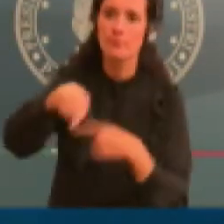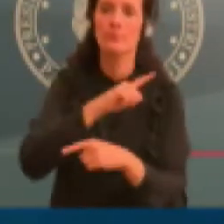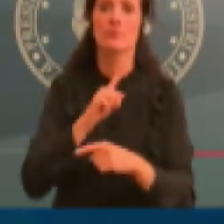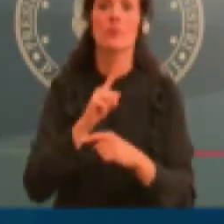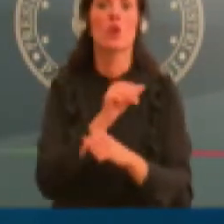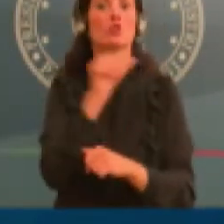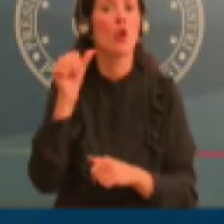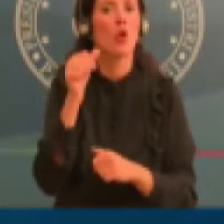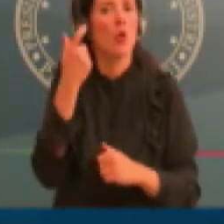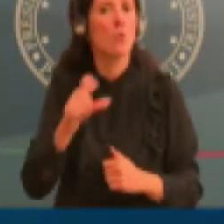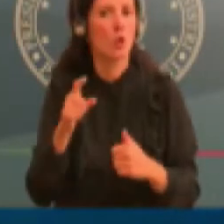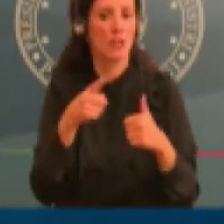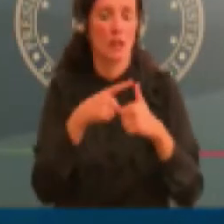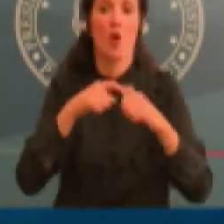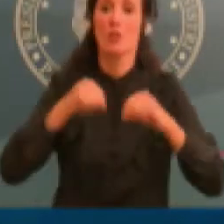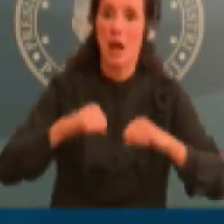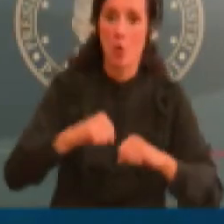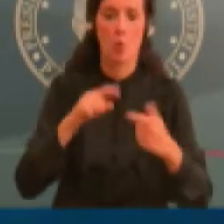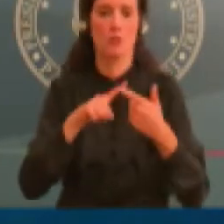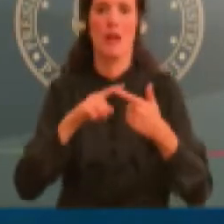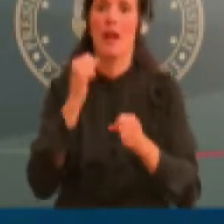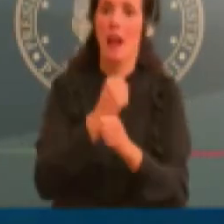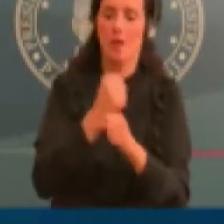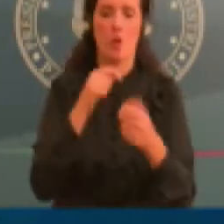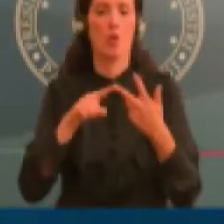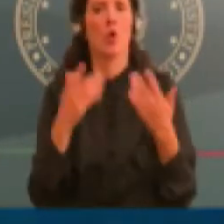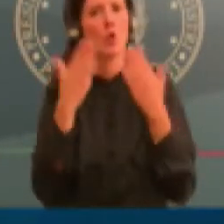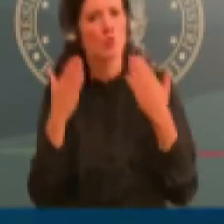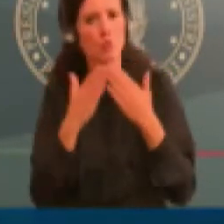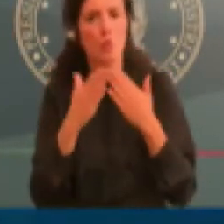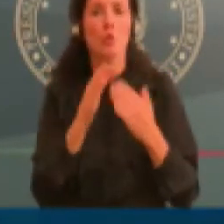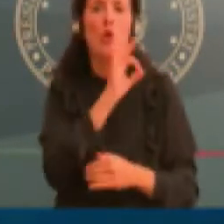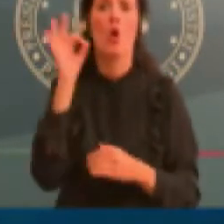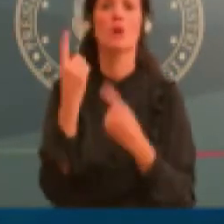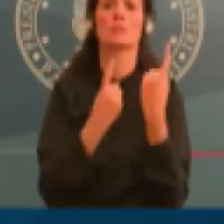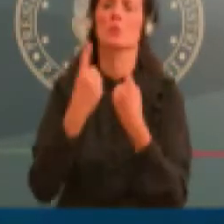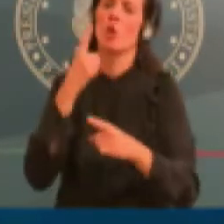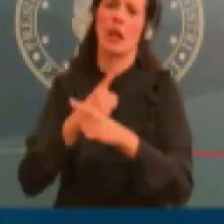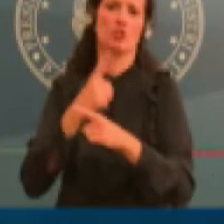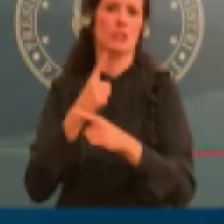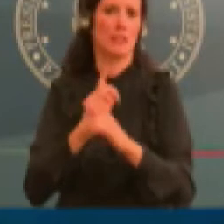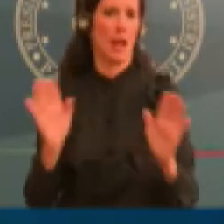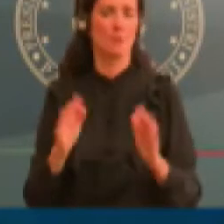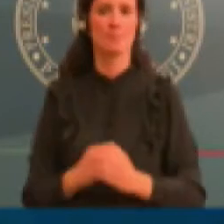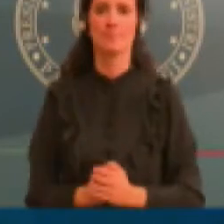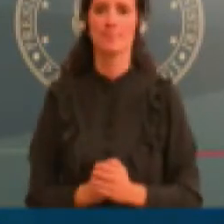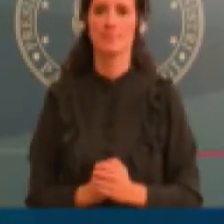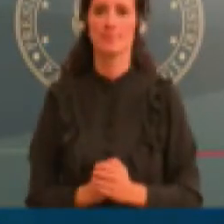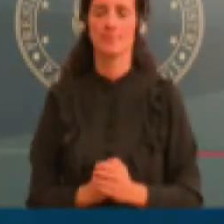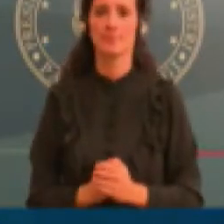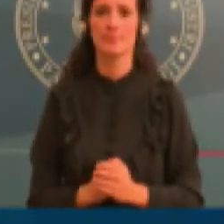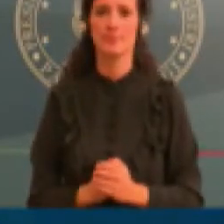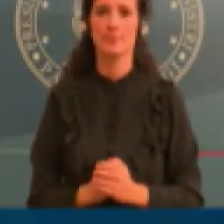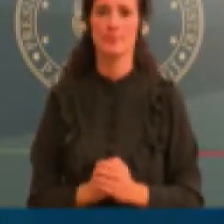necessità. Nei giorni festivi e prefestivi chiudono i negozi all'interno dei centri commerciali, ad